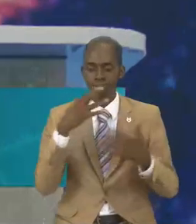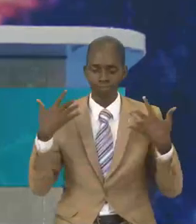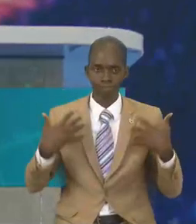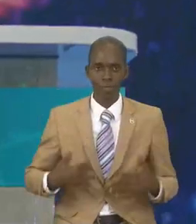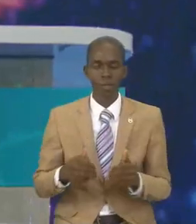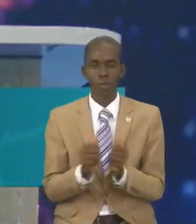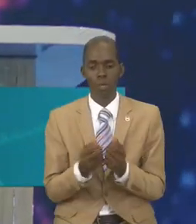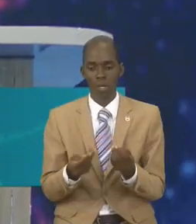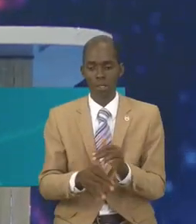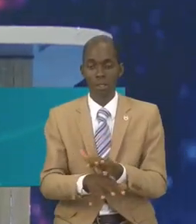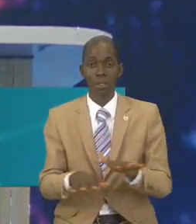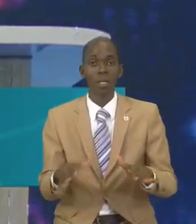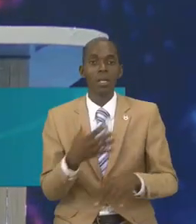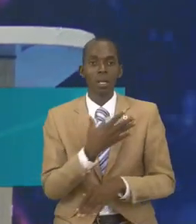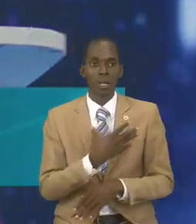cendre. Voyez ceci.